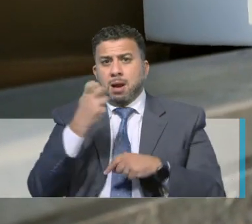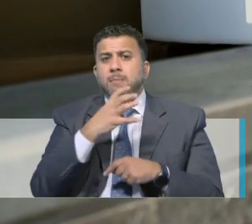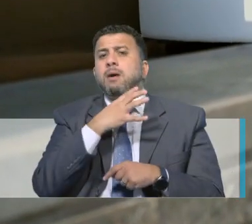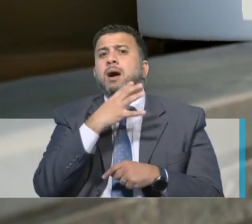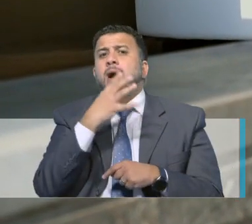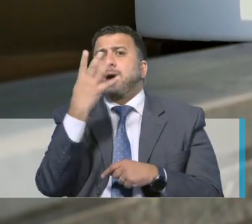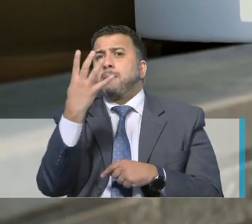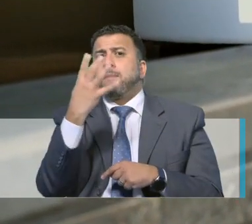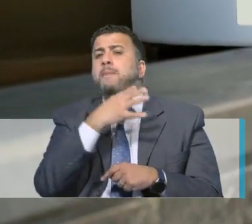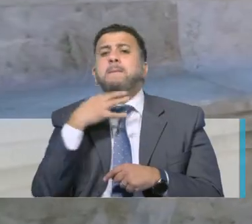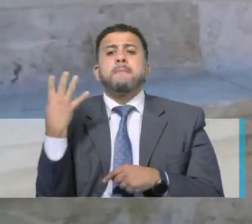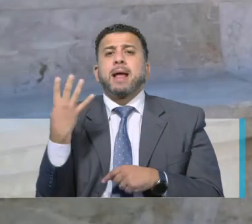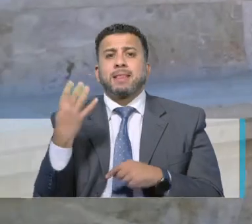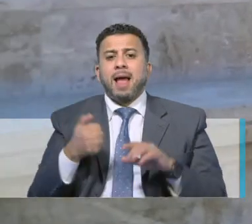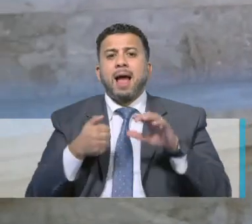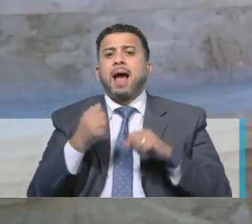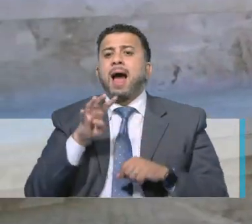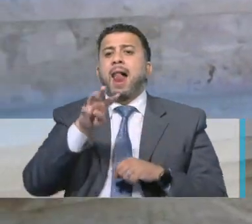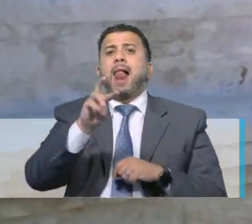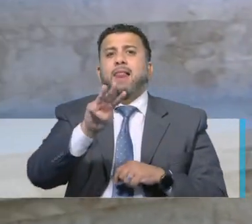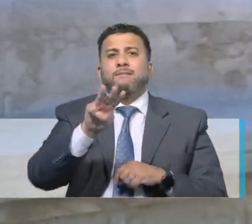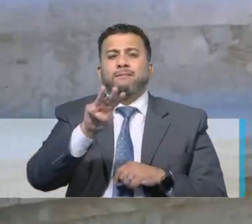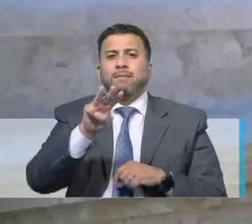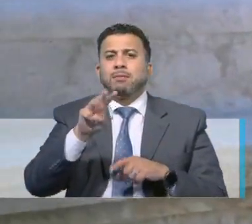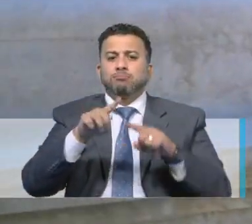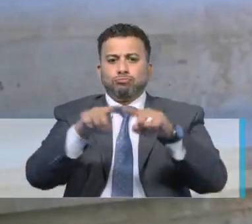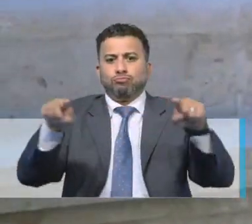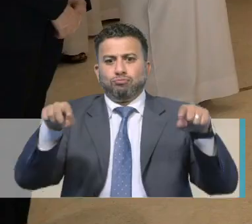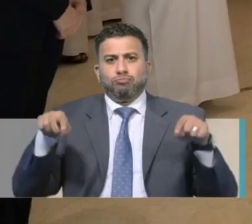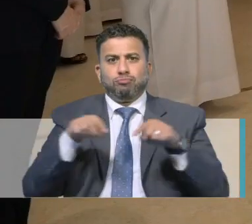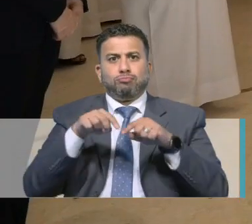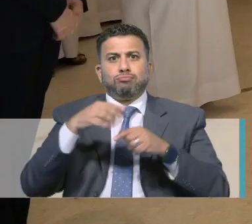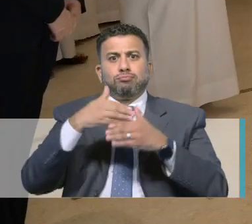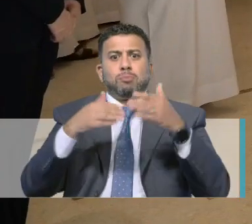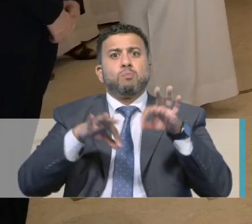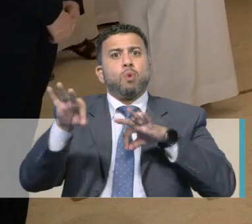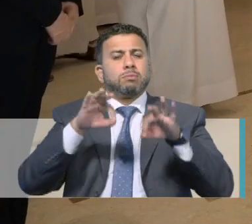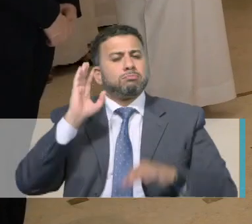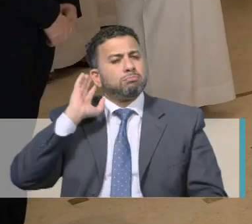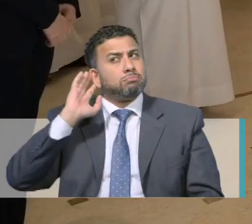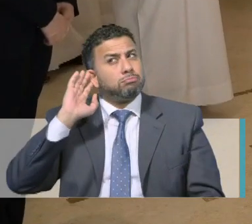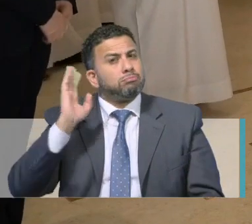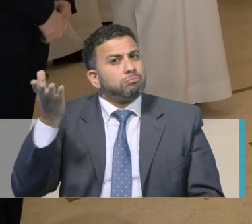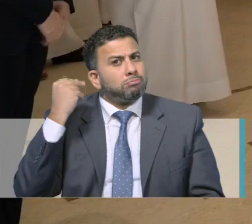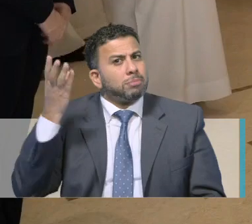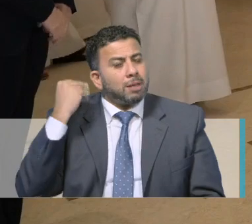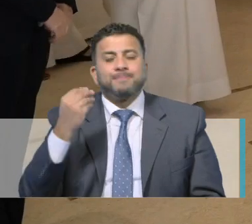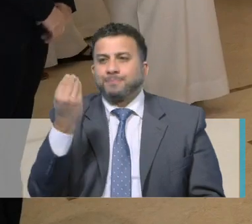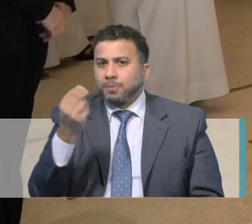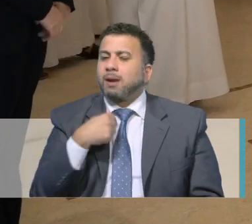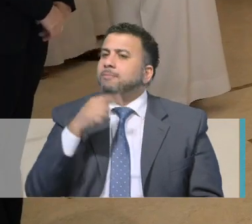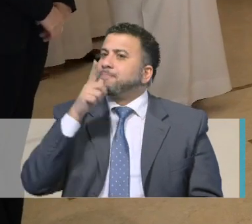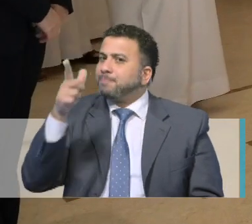ال قدم مربع واستمع سموه الى تفاصيل المشروع من المهندسين مبديا الملاحظات